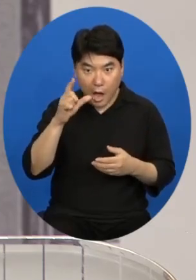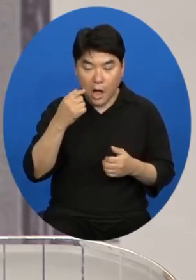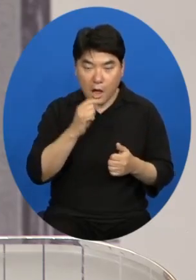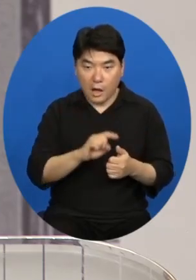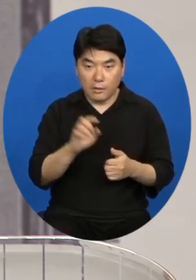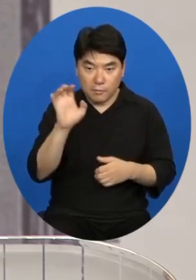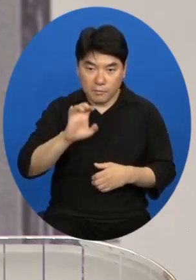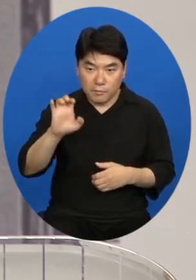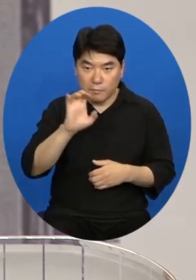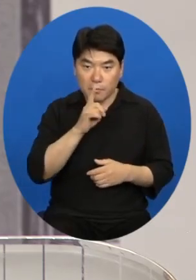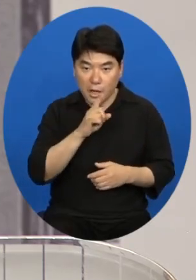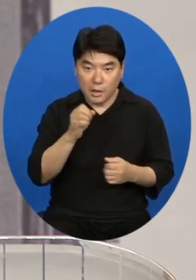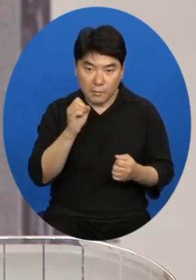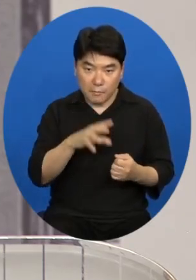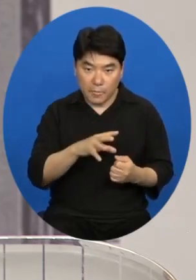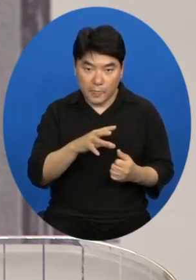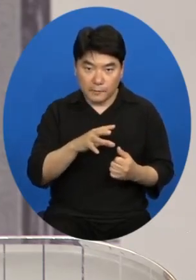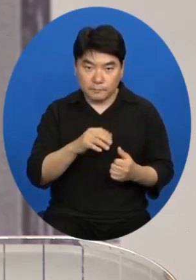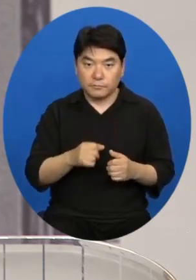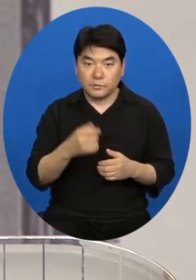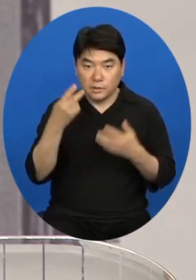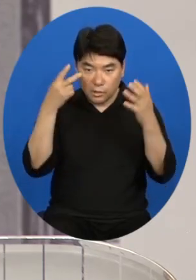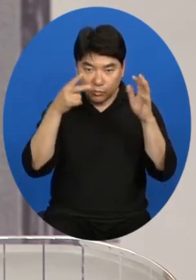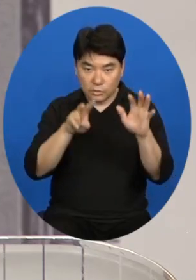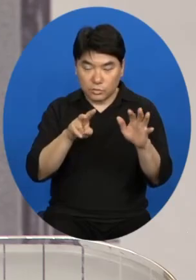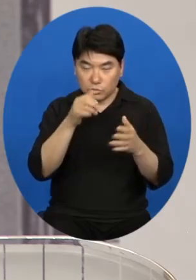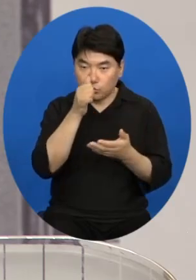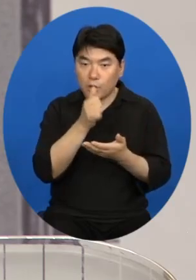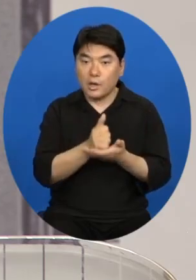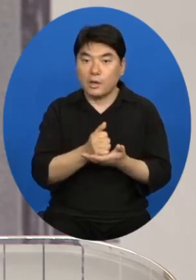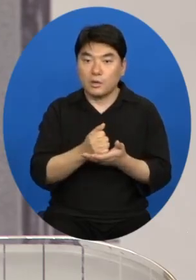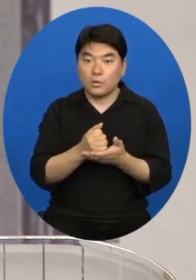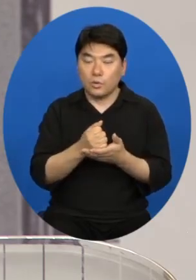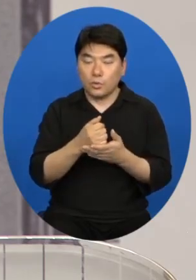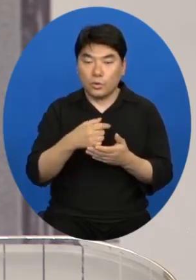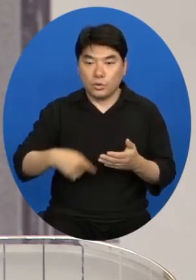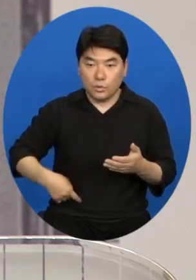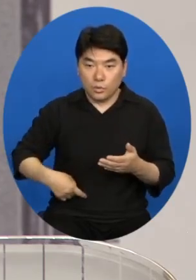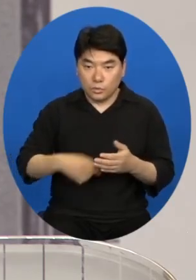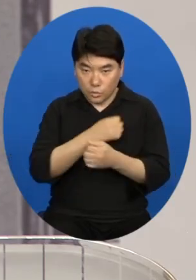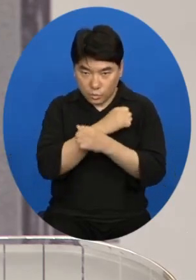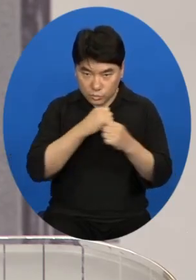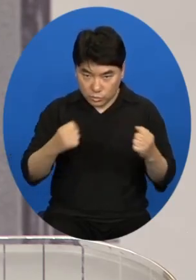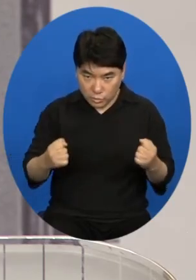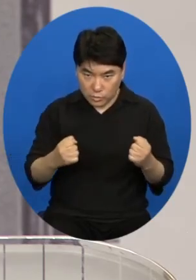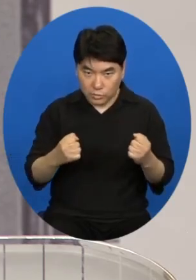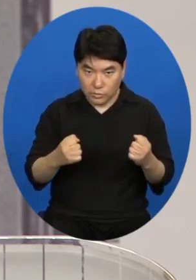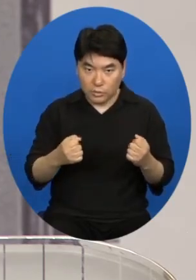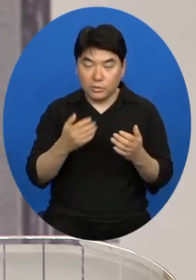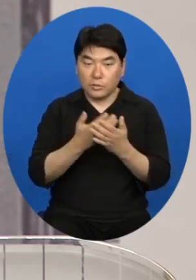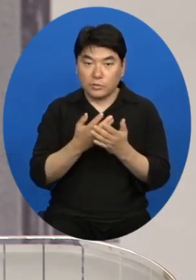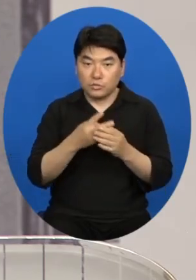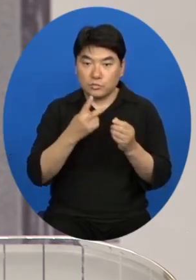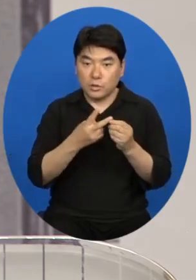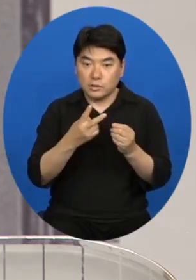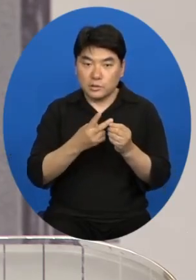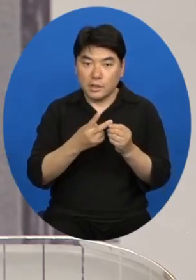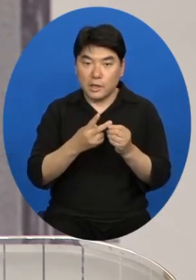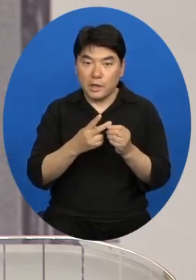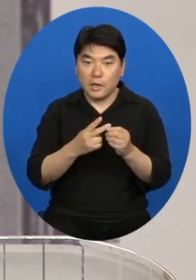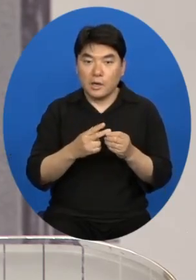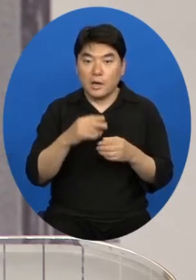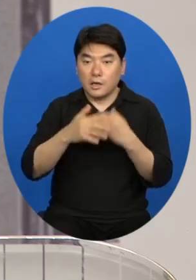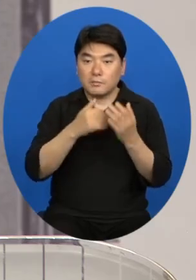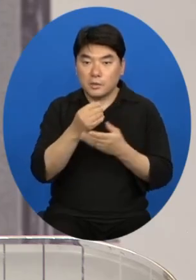거예요. 다니엘이 기도했던 게 죄의 용서죠. 나의 죄와 백성들의 죄를 용서해 주십시오. 두 번째, 하나님의